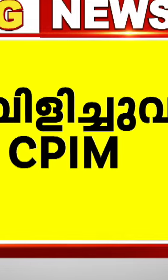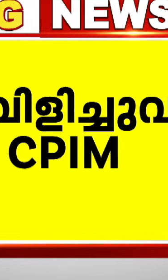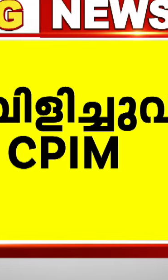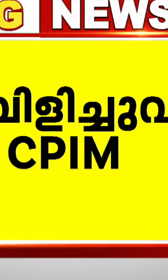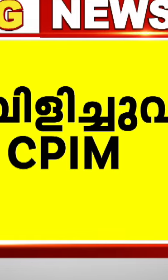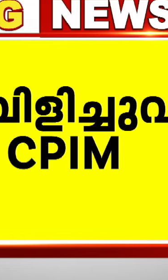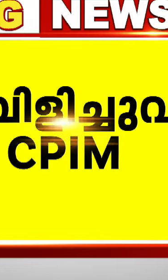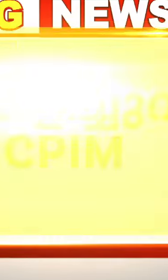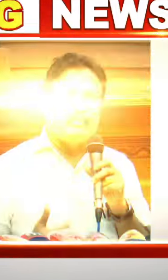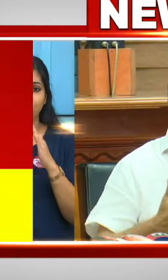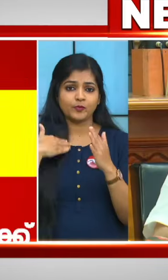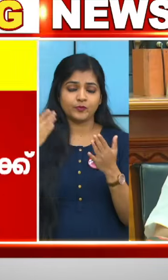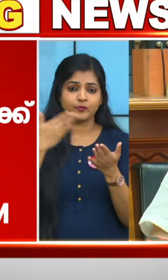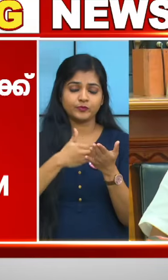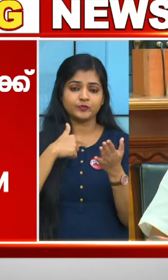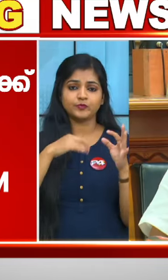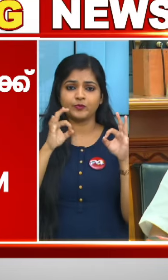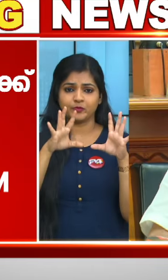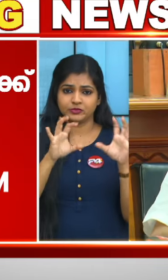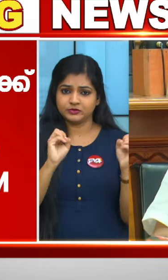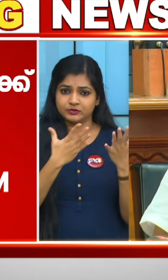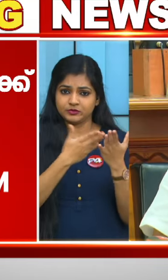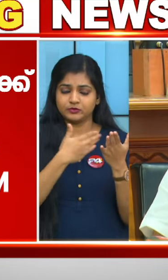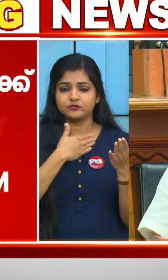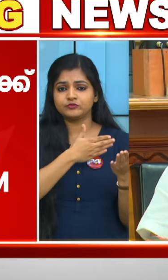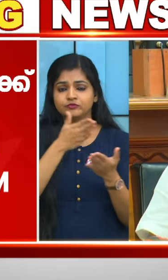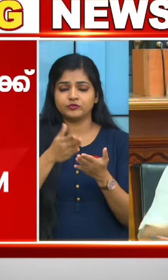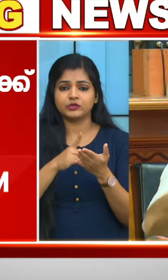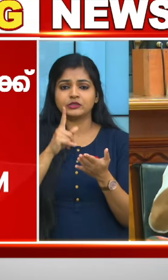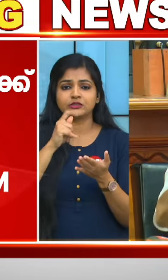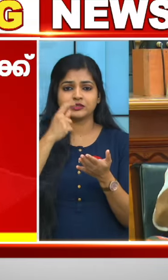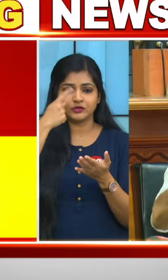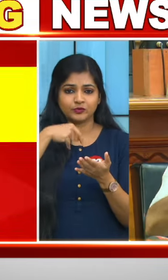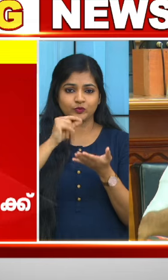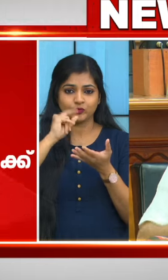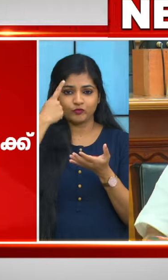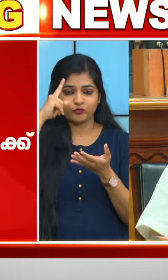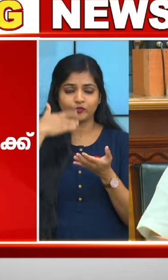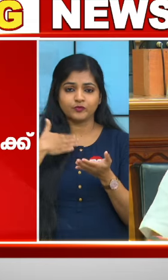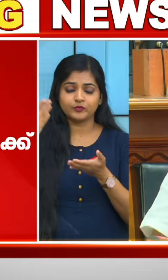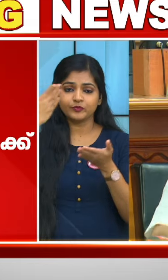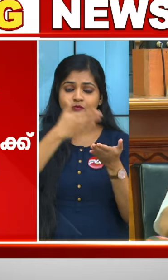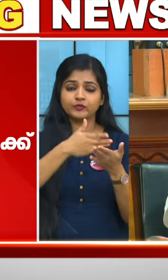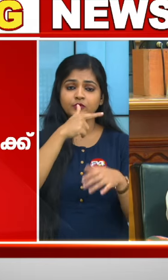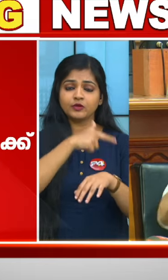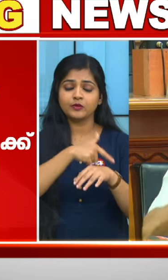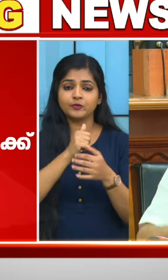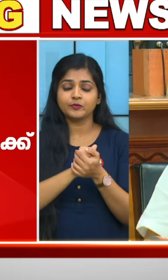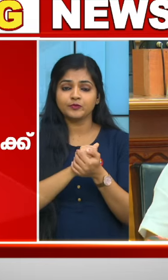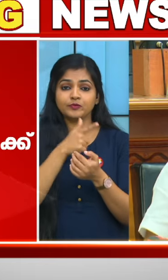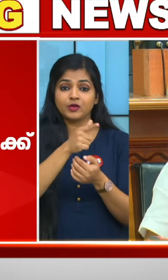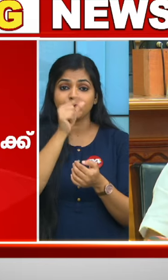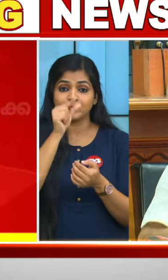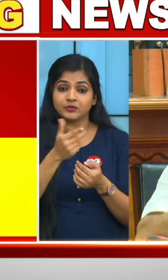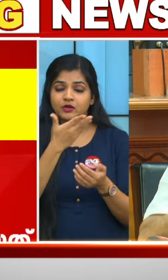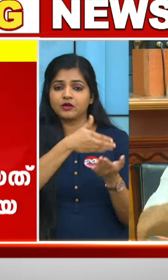നേരെ ഇങ്ങോട്ട് പോന്നു. 10 മണിക്കാണല്ലോ. അപ്പൊ ചായ കുടിക്കാമെന്ന് വിചാരിച്ച് അങ്ങോട്ട് ചെല്ലുമ്പോൾ ഞാൻ സത്യം പറഞ്ഞാൽ അദ്ദേഹം അവിടെ ഇരിപ്പുണ്ട്.